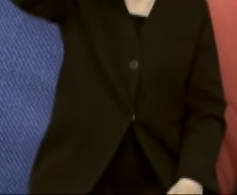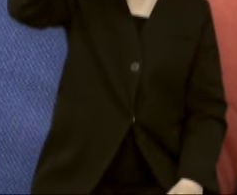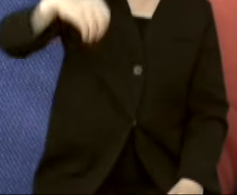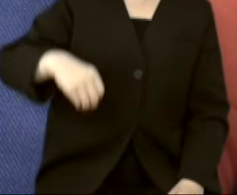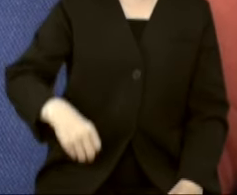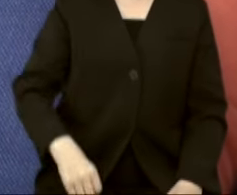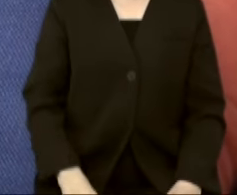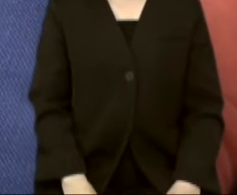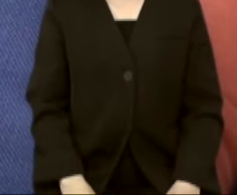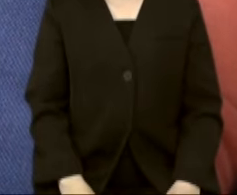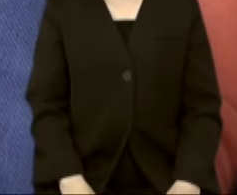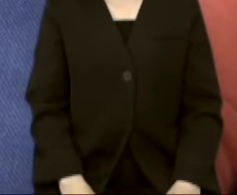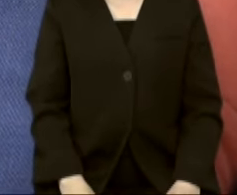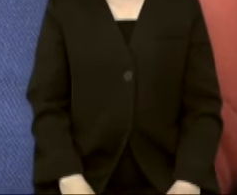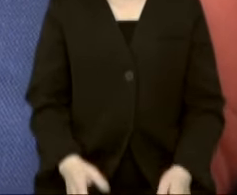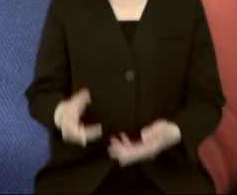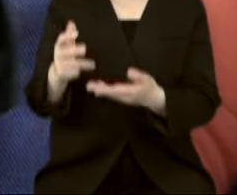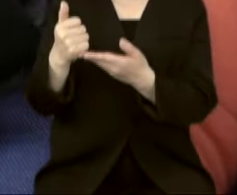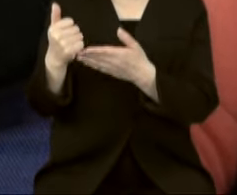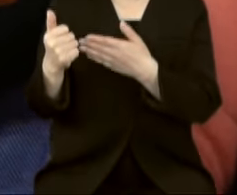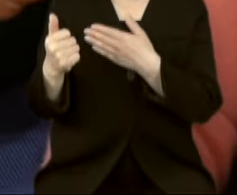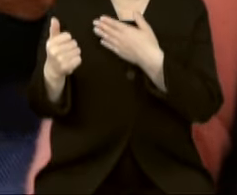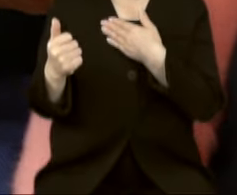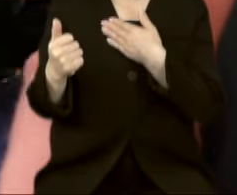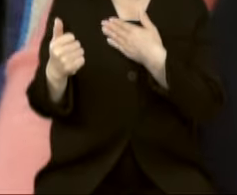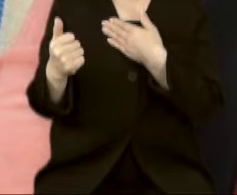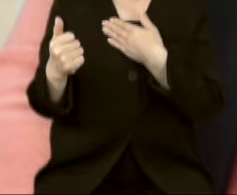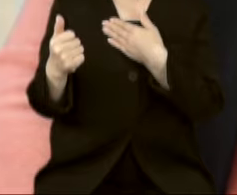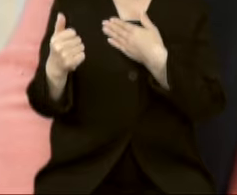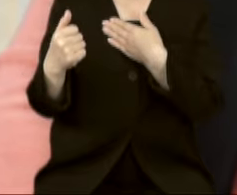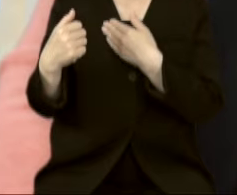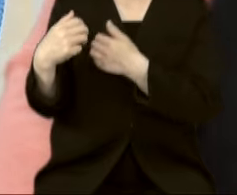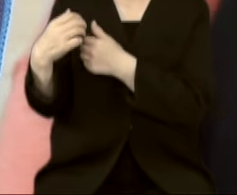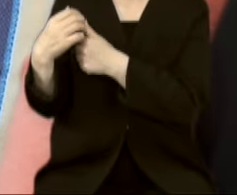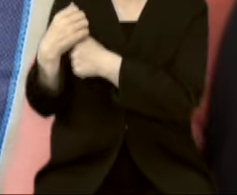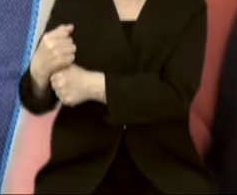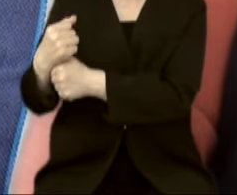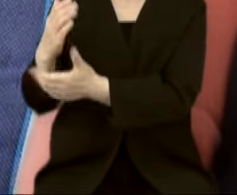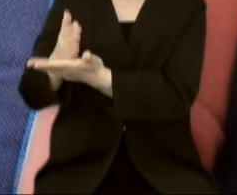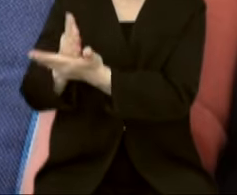내리라고 했어요. 그러나 주님은 저를 딱 이렇게